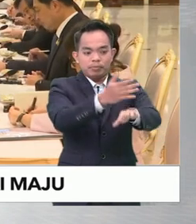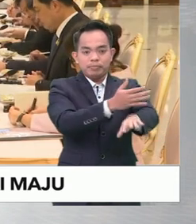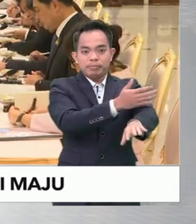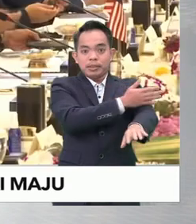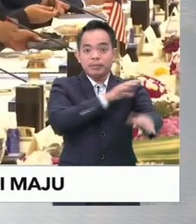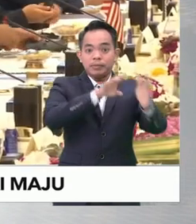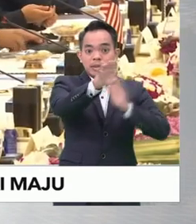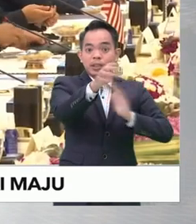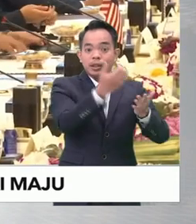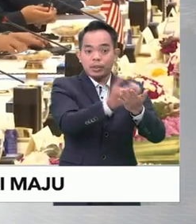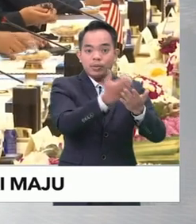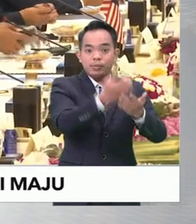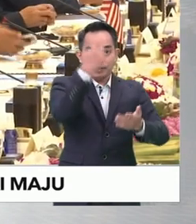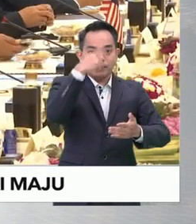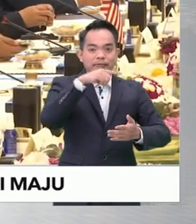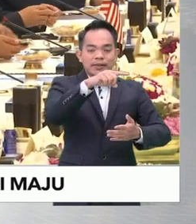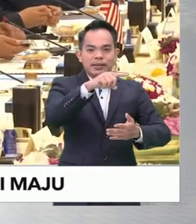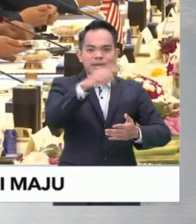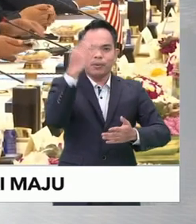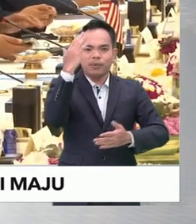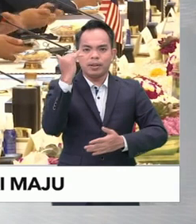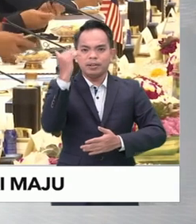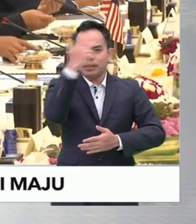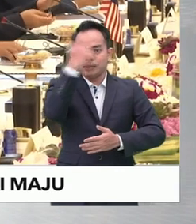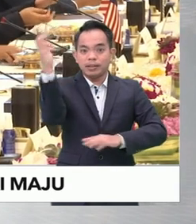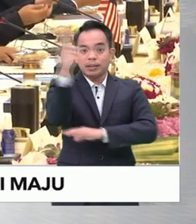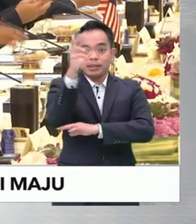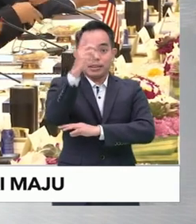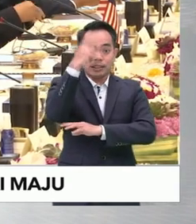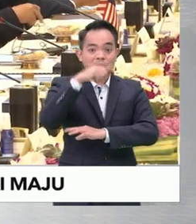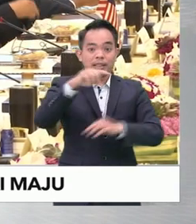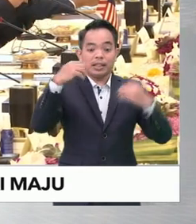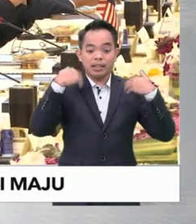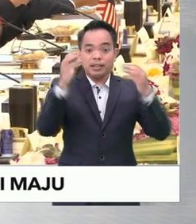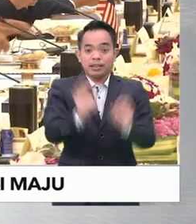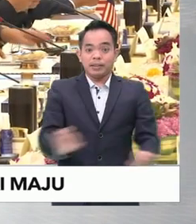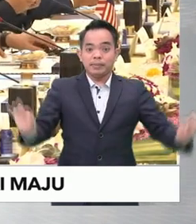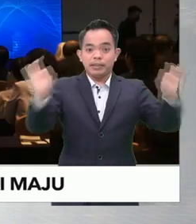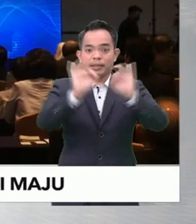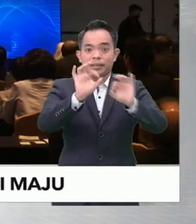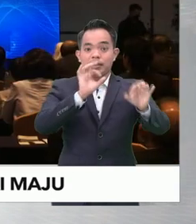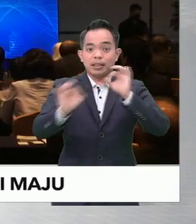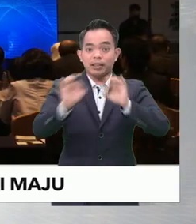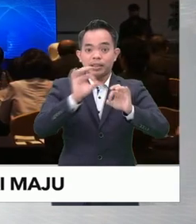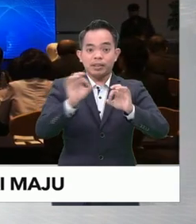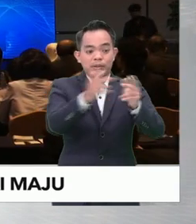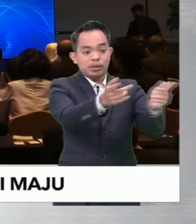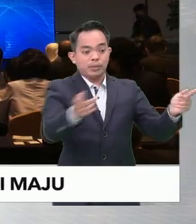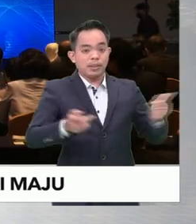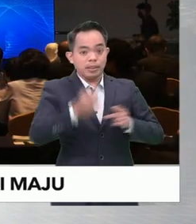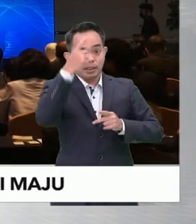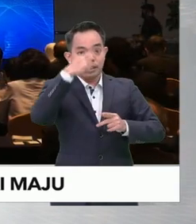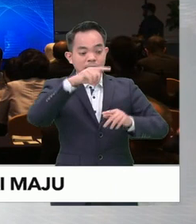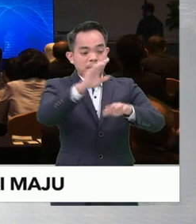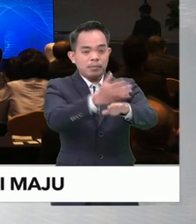ekonomi di kawasan tersebut karena kerajaan tai juga mempunyai kepentingan jika sekiranya Wilayah selatan tai itu